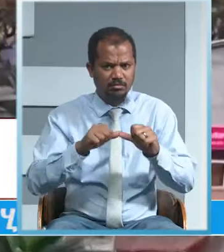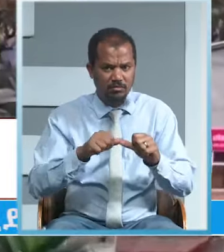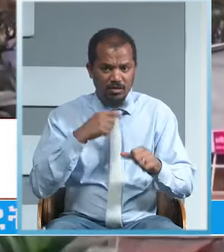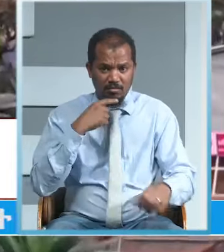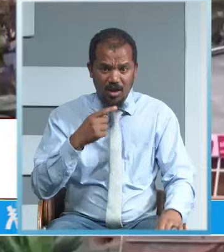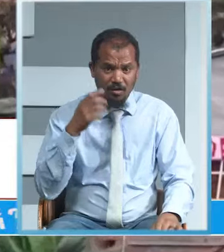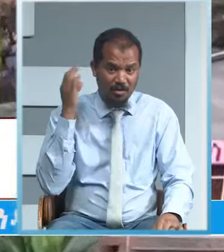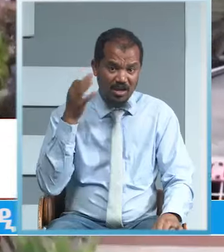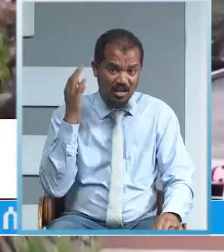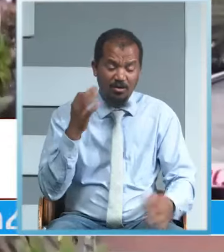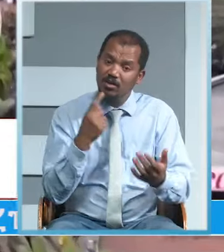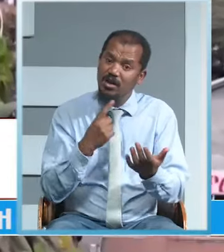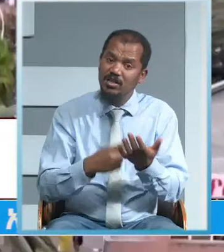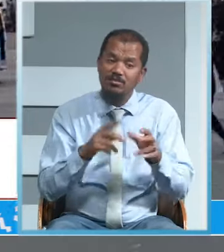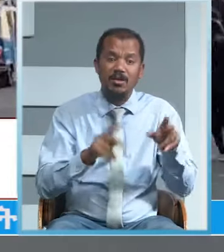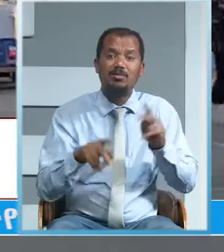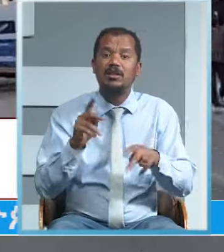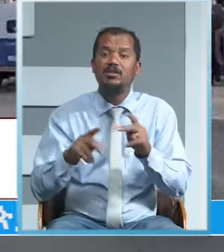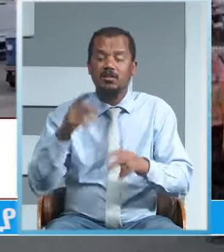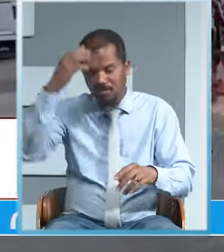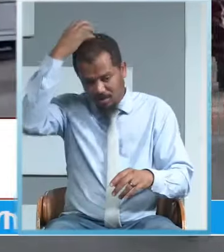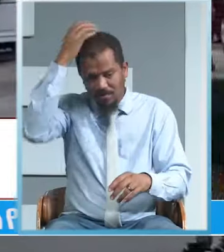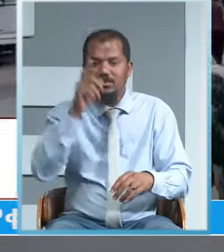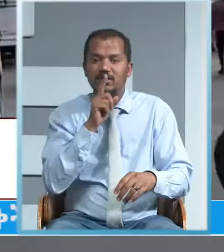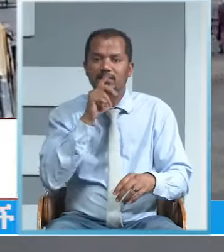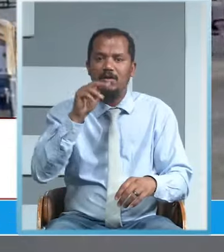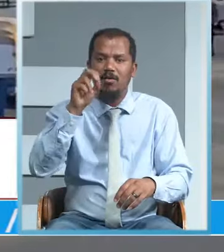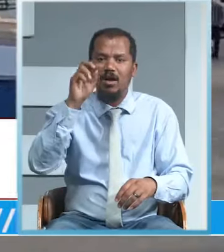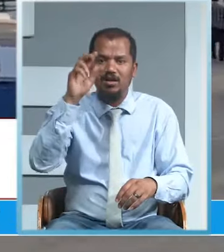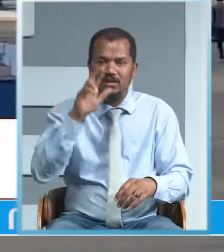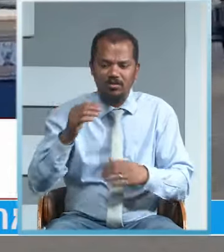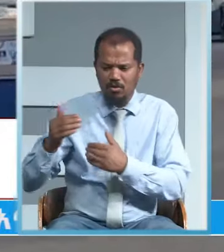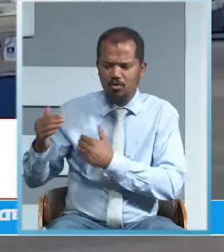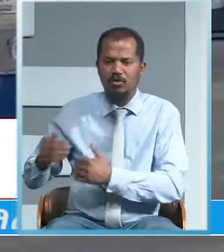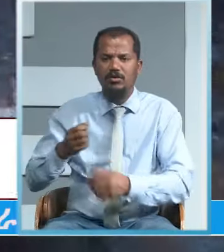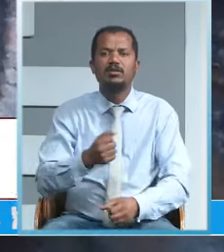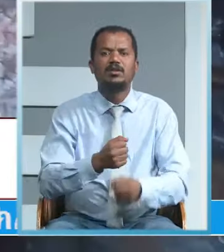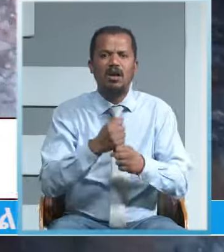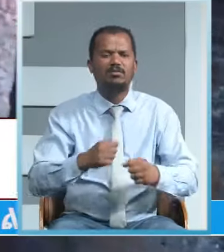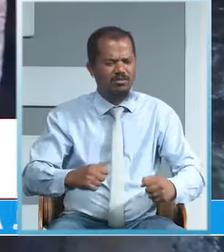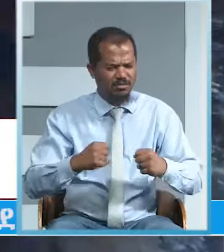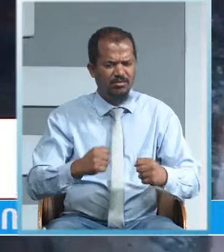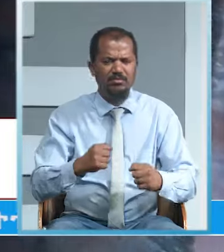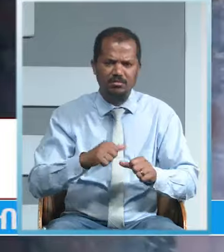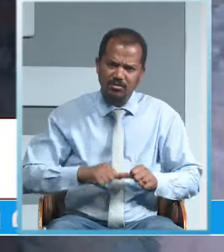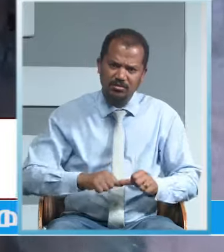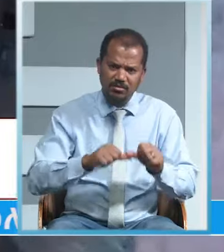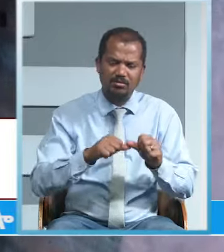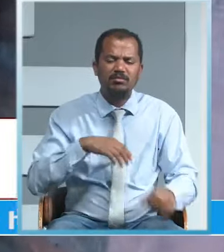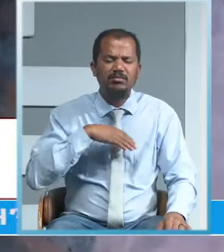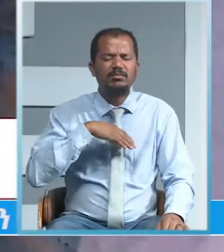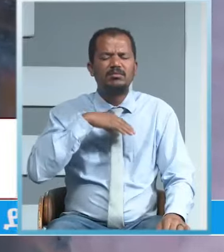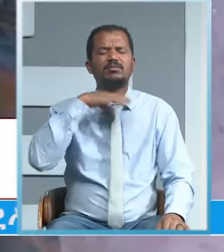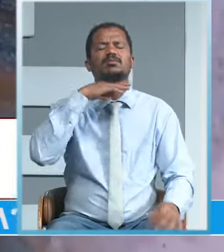መግለጫው፣ ለዚህም ህብረተሰቡ ከመንግስት የጸጥታ መዋቅር ጎን ሆኖ ድጋፉን አጠናክሮ በመቀጠሉ አመርቂ